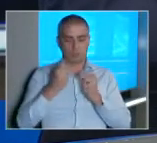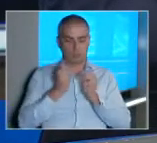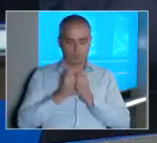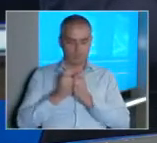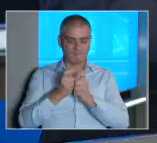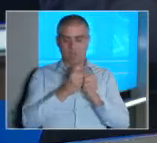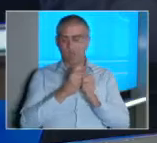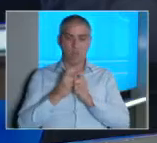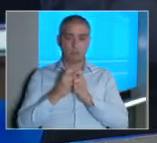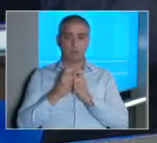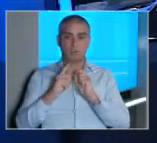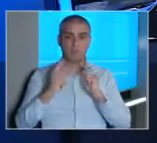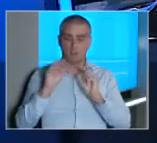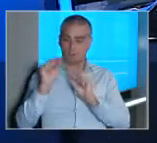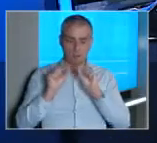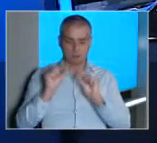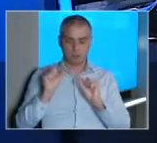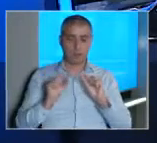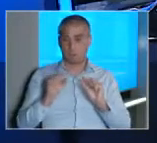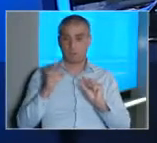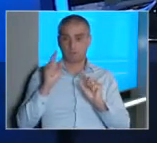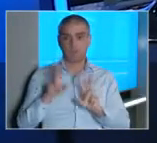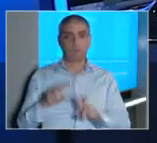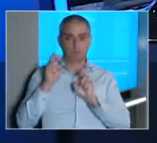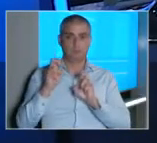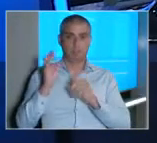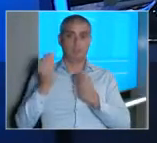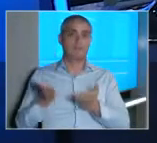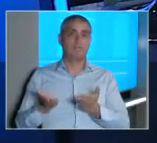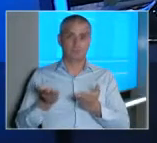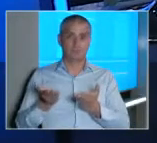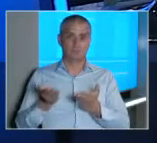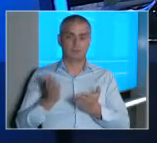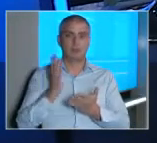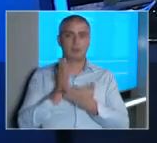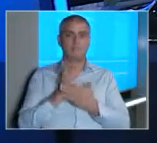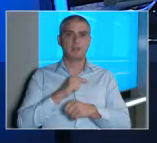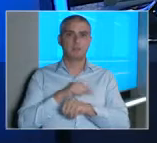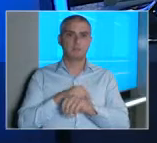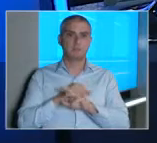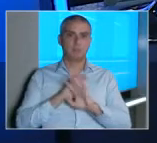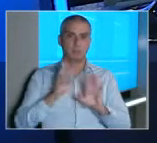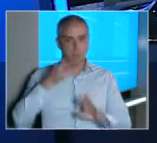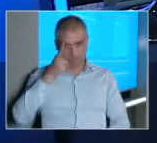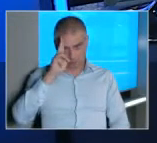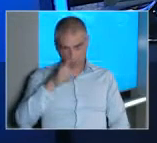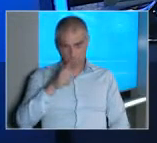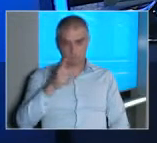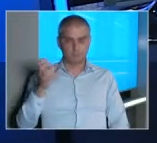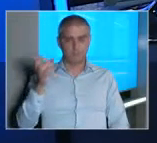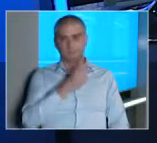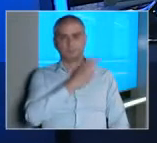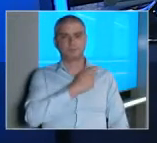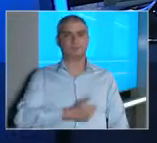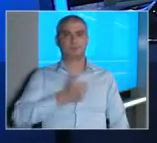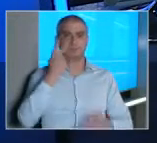מפלגות קטנות וכל מיני רסיסים וכולי שרוכבים על העגל הזה. הגיע הזמן שהליכוד ימנה את